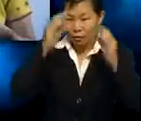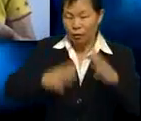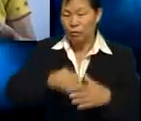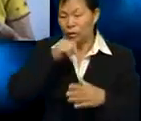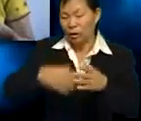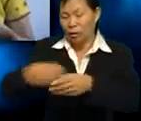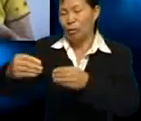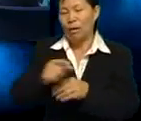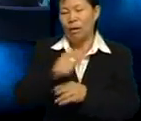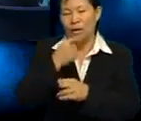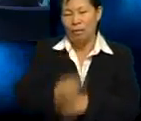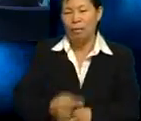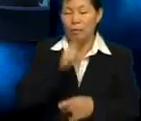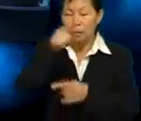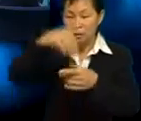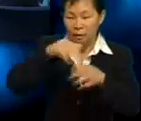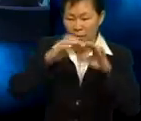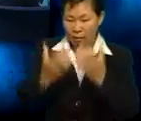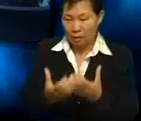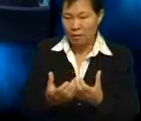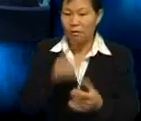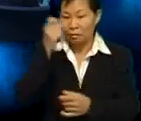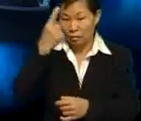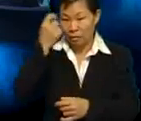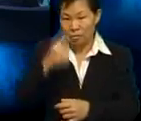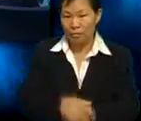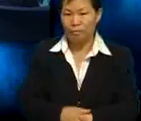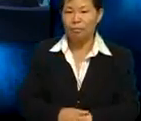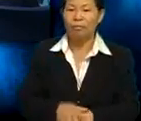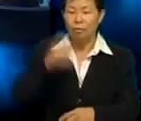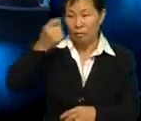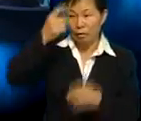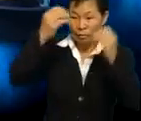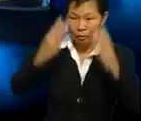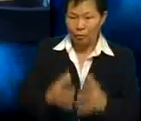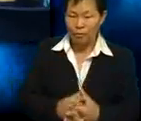Pastikan semua berada dalam kelas. Faham? Faham, cikgu.